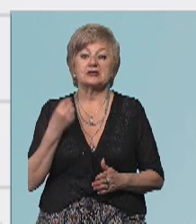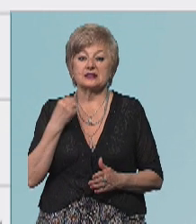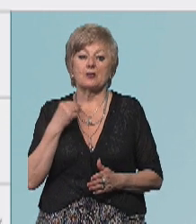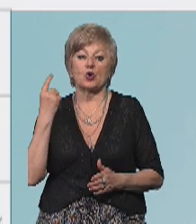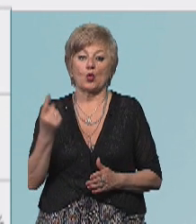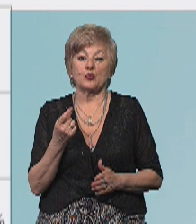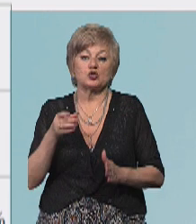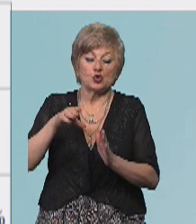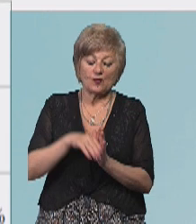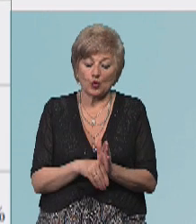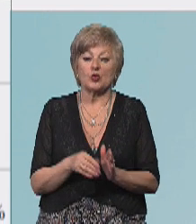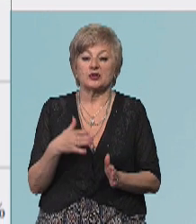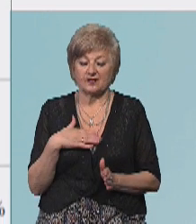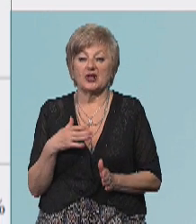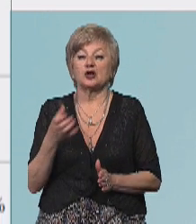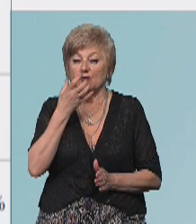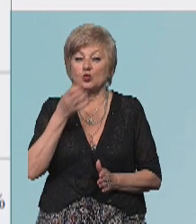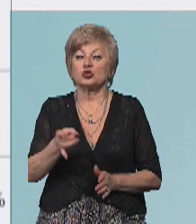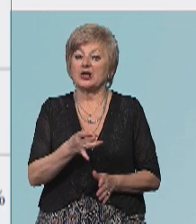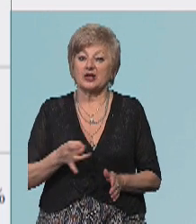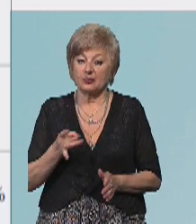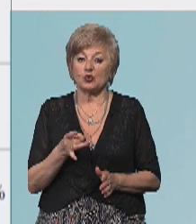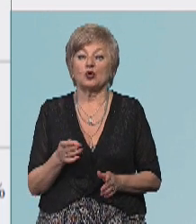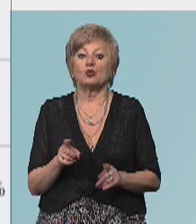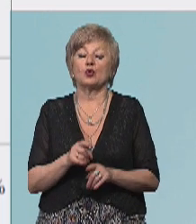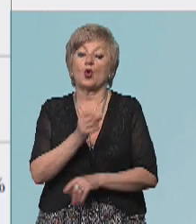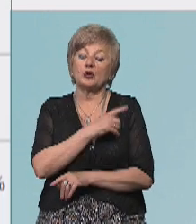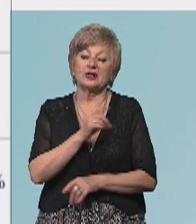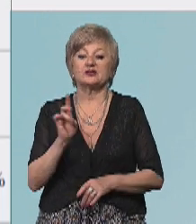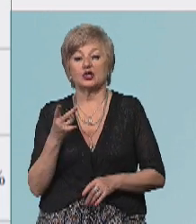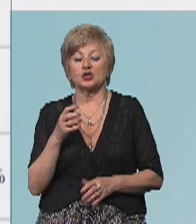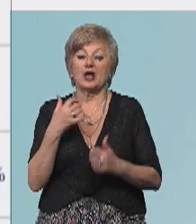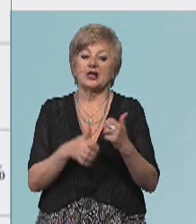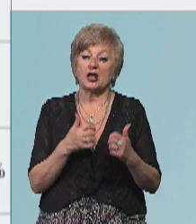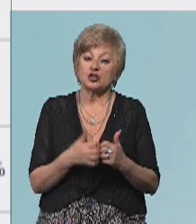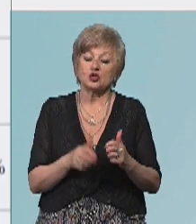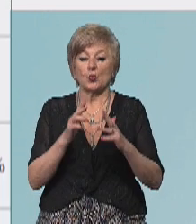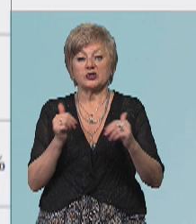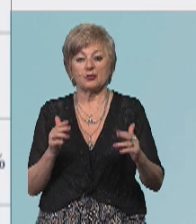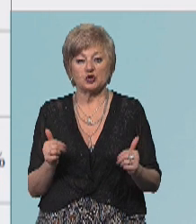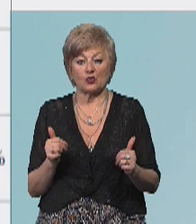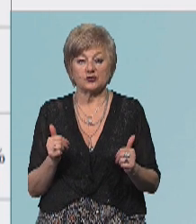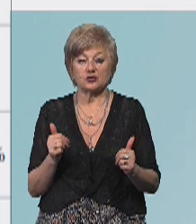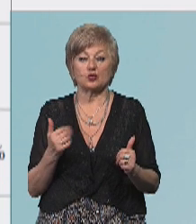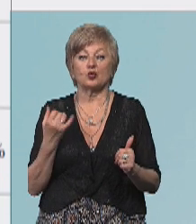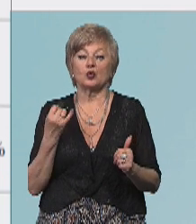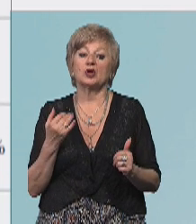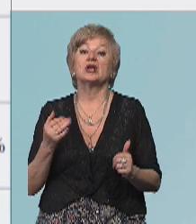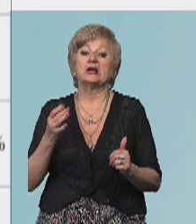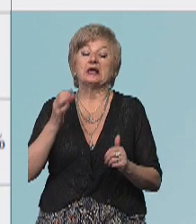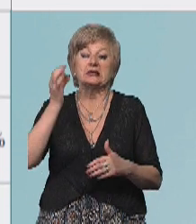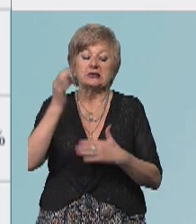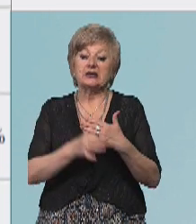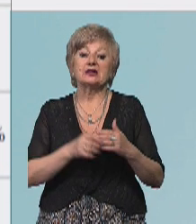область, входить у південний регіон. Він також включає Одеську, Миколаївську, Херсонську, Дніпропетровську області і Східний регіон